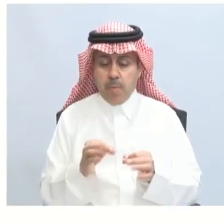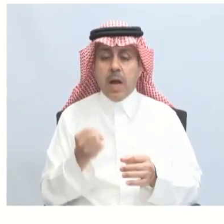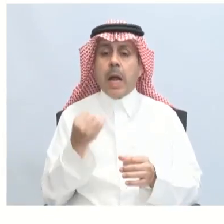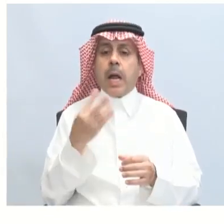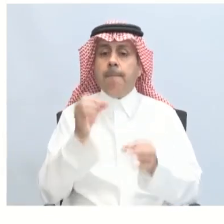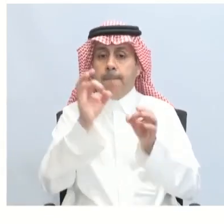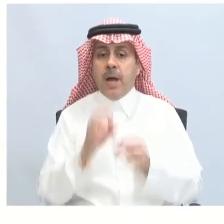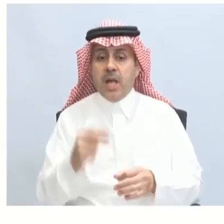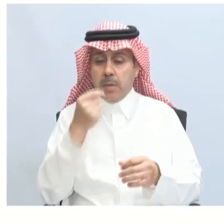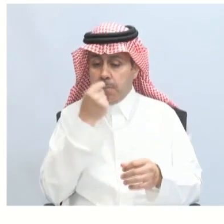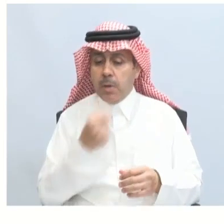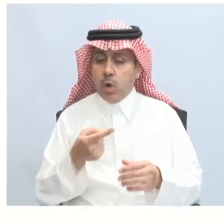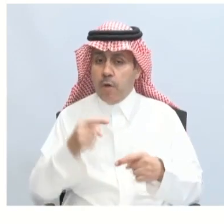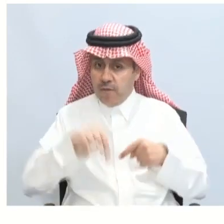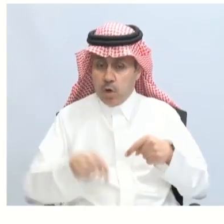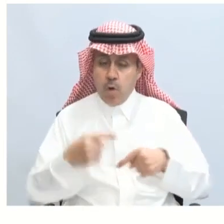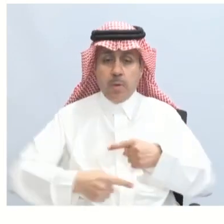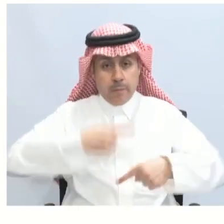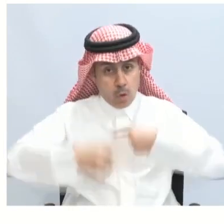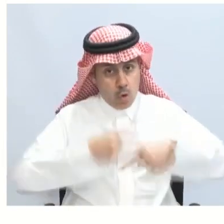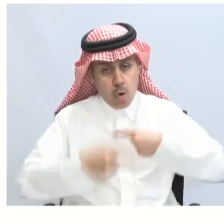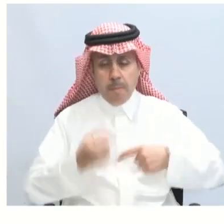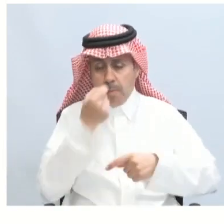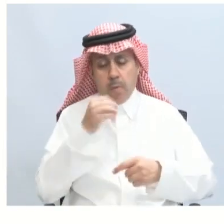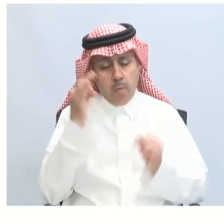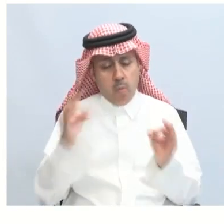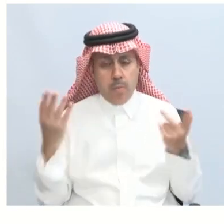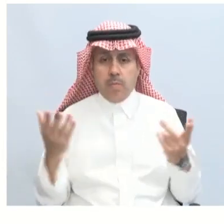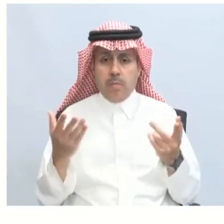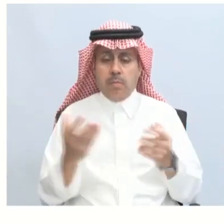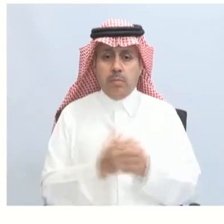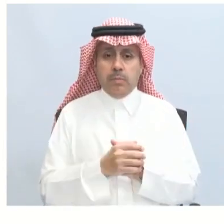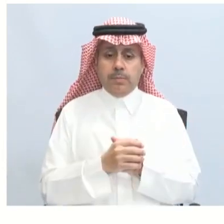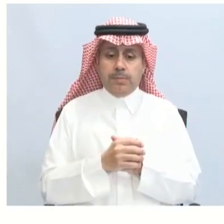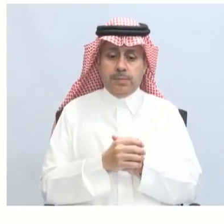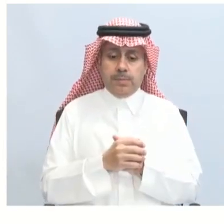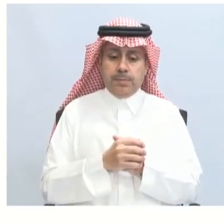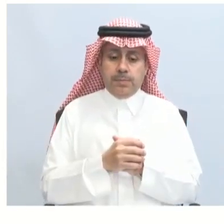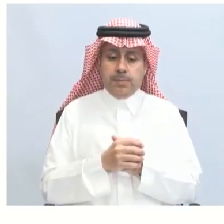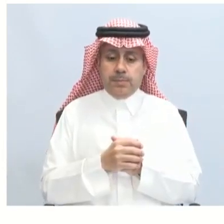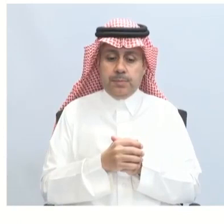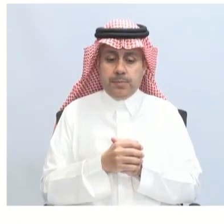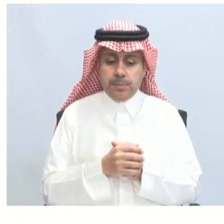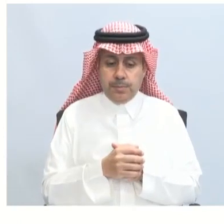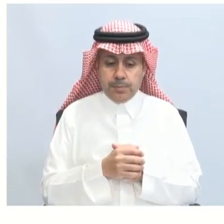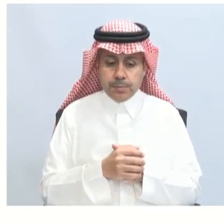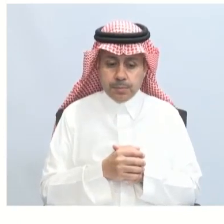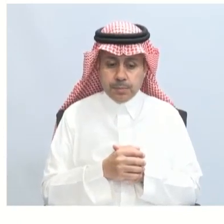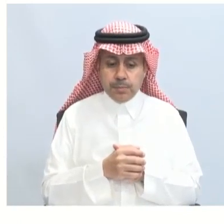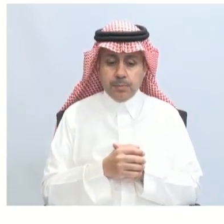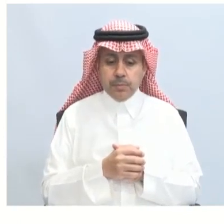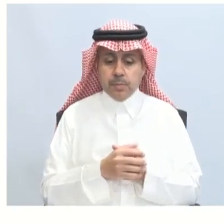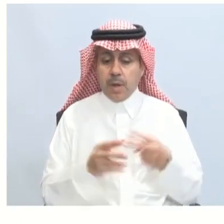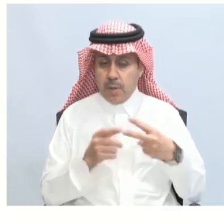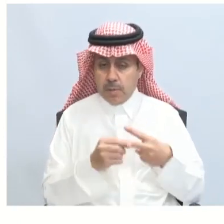اننا اننا نتلو هذا القران مع تدبره والعمل بما جاء فيه ايضا من فوائد هذه الايات من فوائد